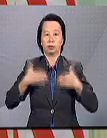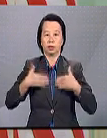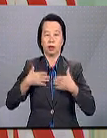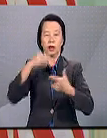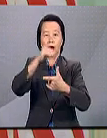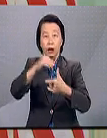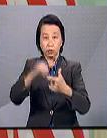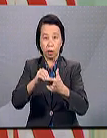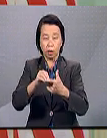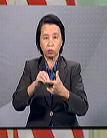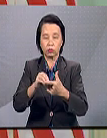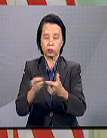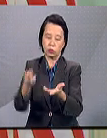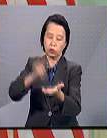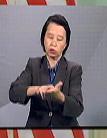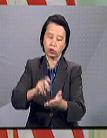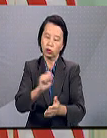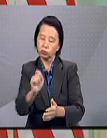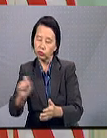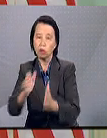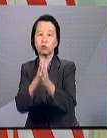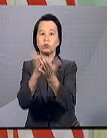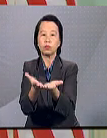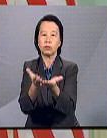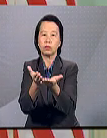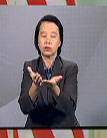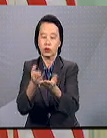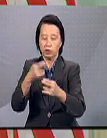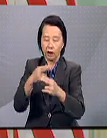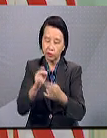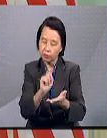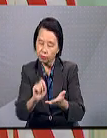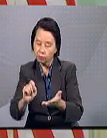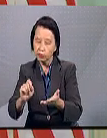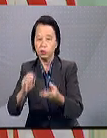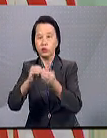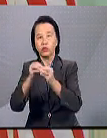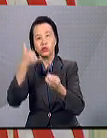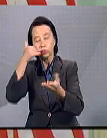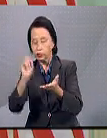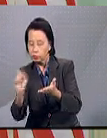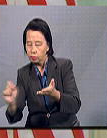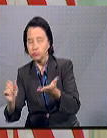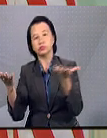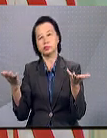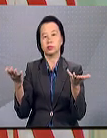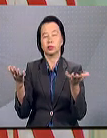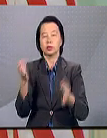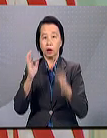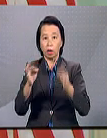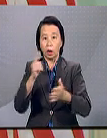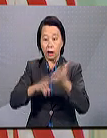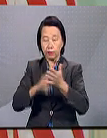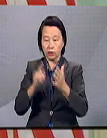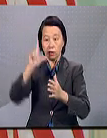buku rekod bagi kita mengetahui kehadiran mereka, dan jika ada perkara-perkara yang